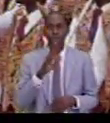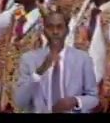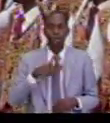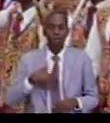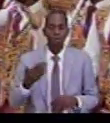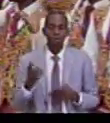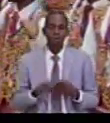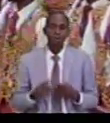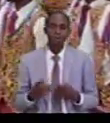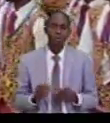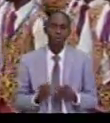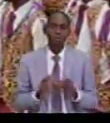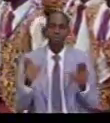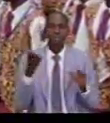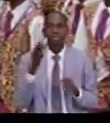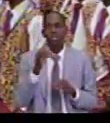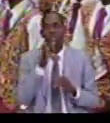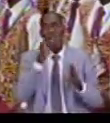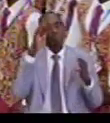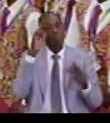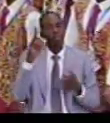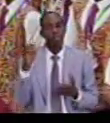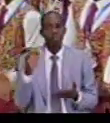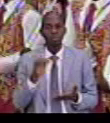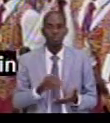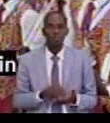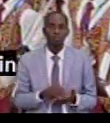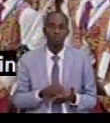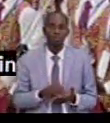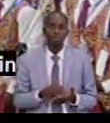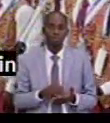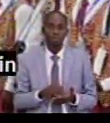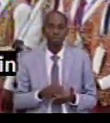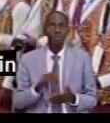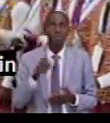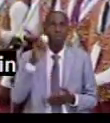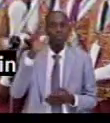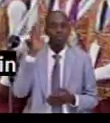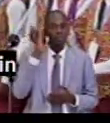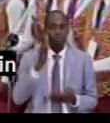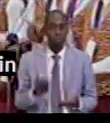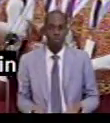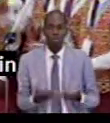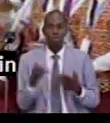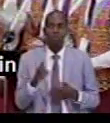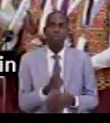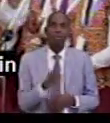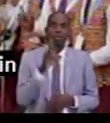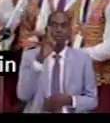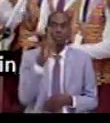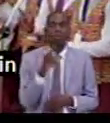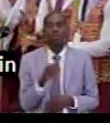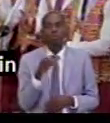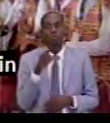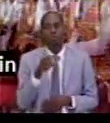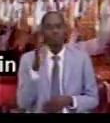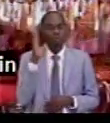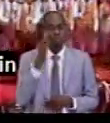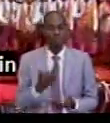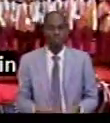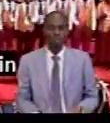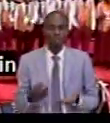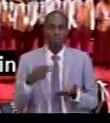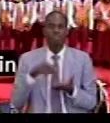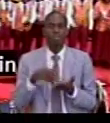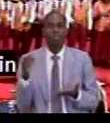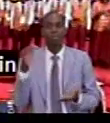Pour toi, oh, si la pouvait pousser, ce n'est pas toi. Un encore fini. Ce n'est pas fini. Tu